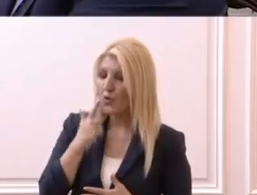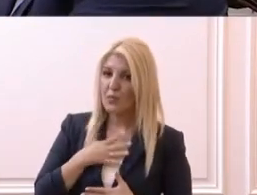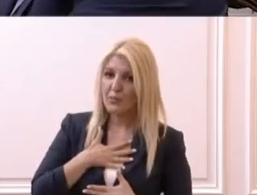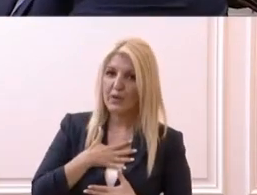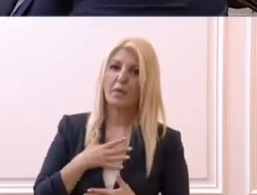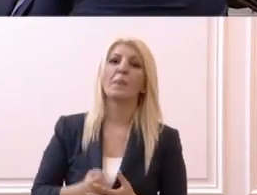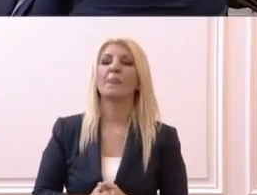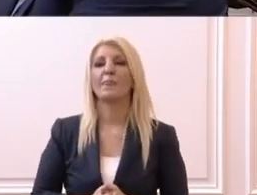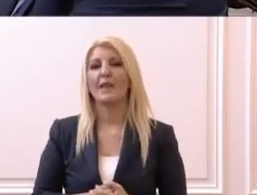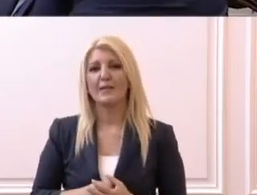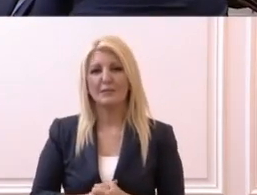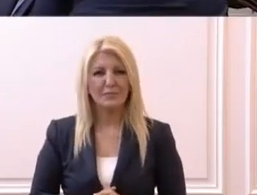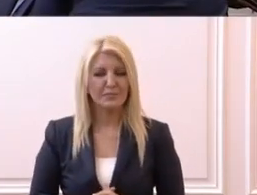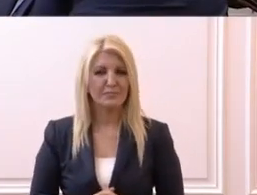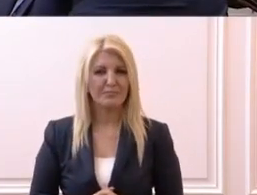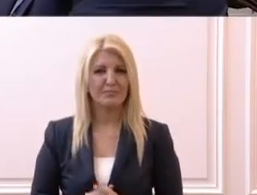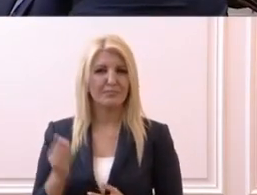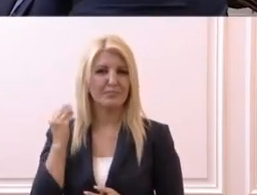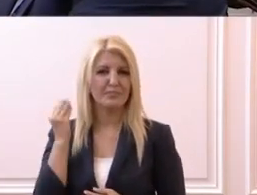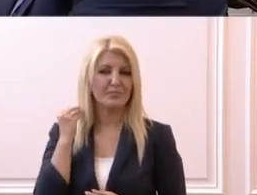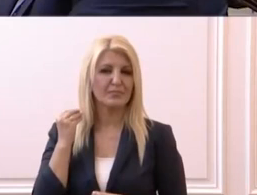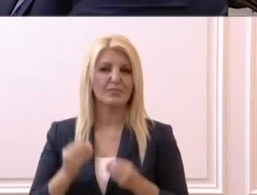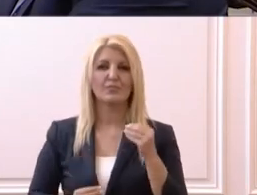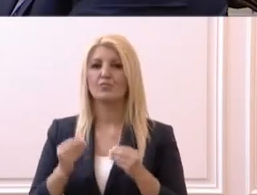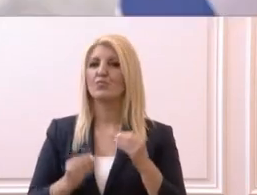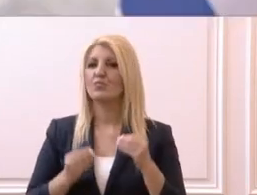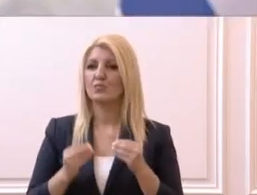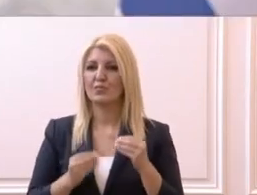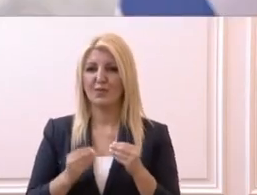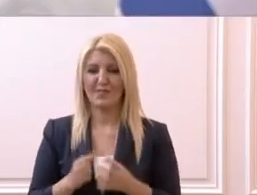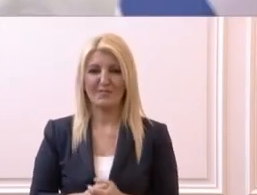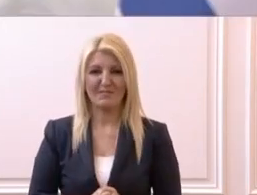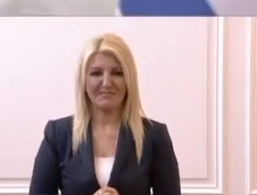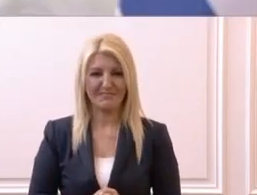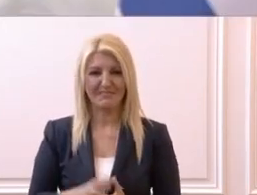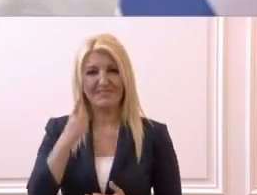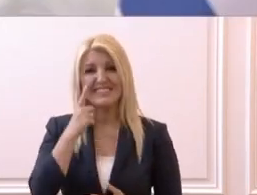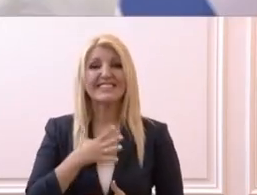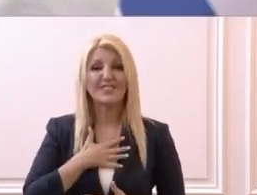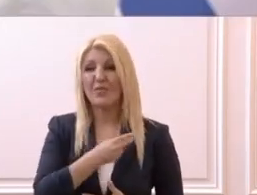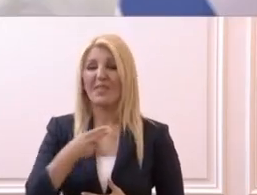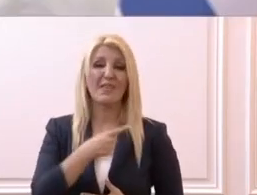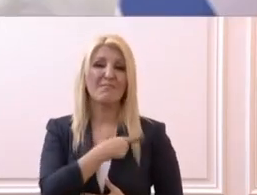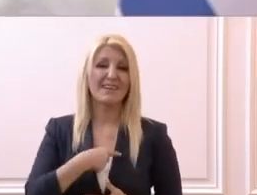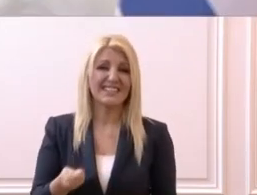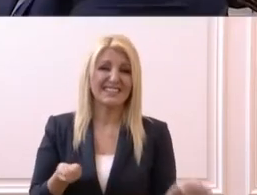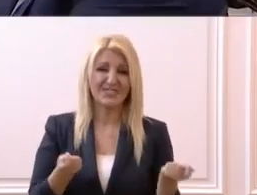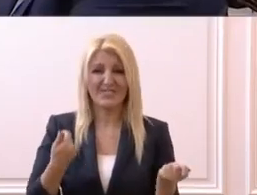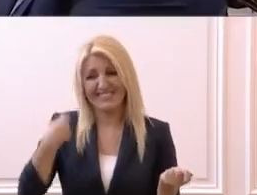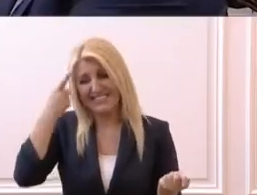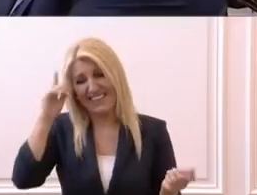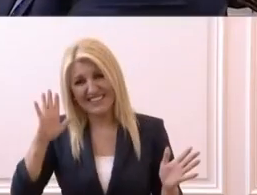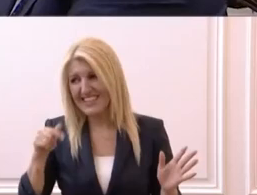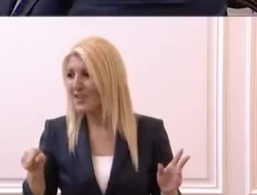παθαίνει κανείς άμα θέλει να αναλάβει ρόλο συντονιστή των οποίων... Οποίος εκφεύγει των αρμοδιοτήτων του. Να δούμε ένα σχετικό βίντεο και να